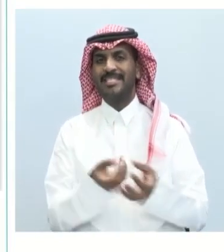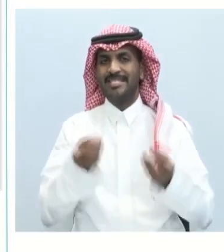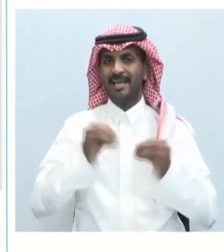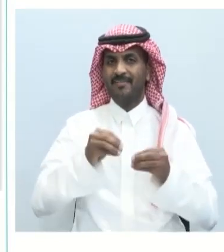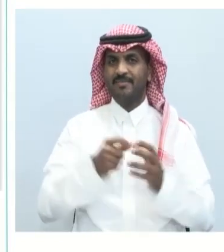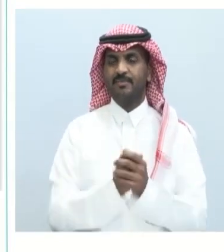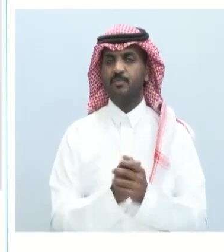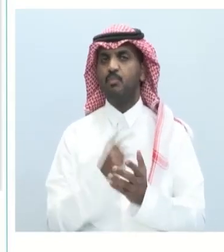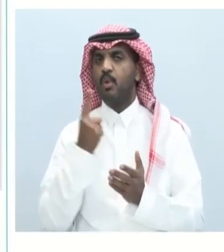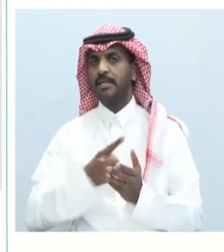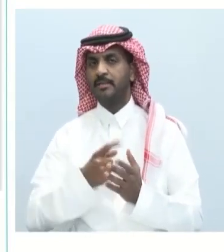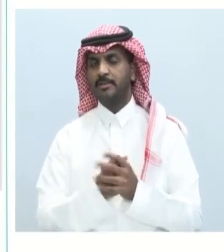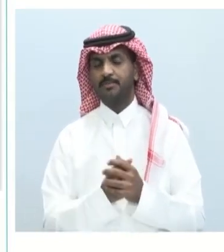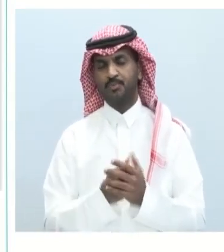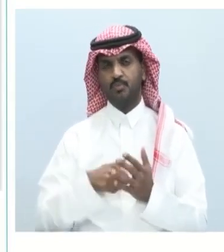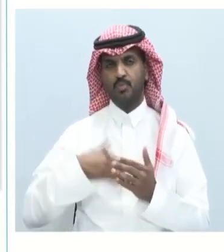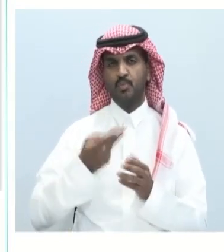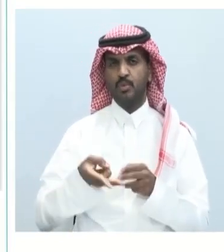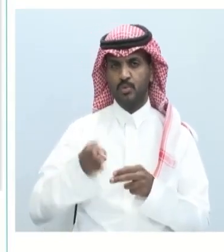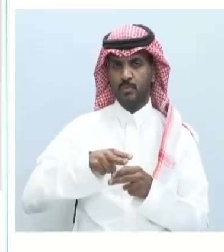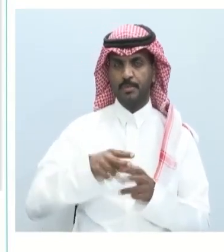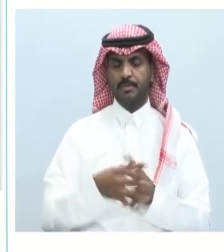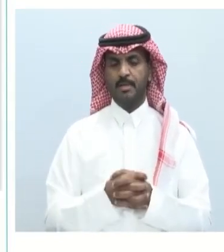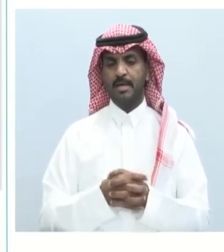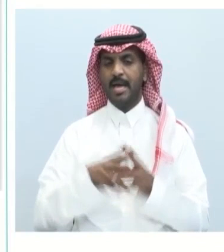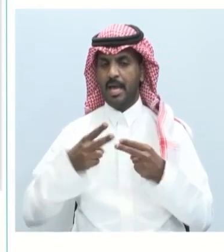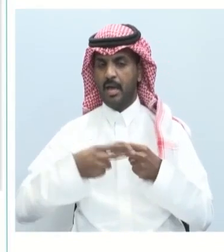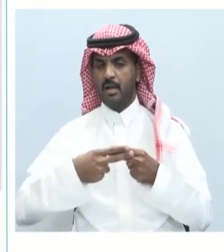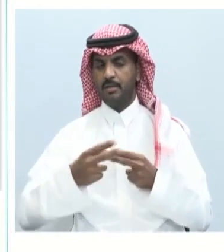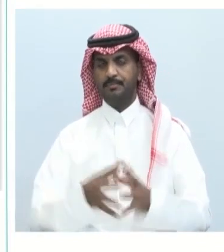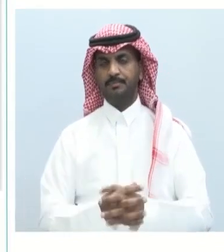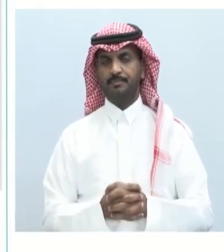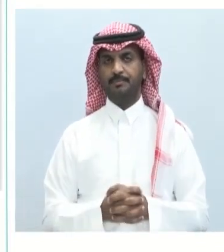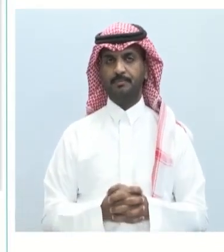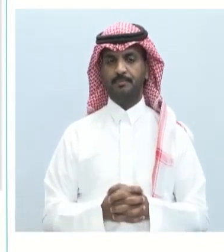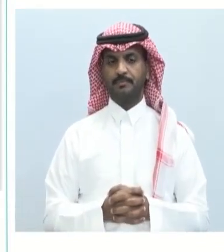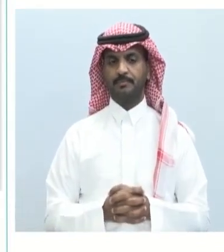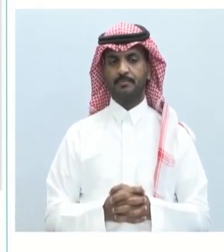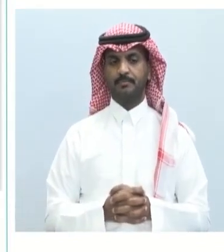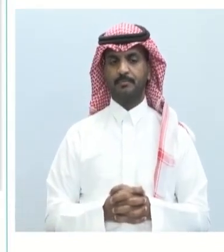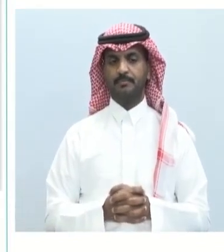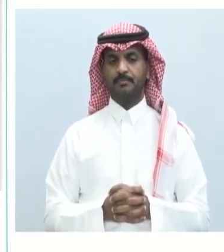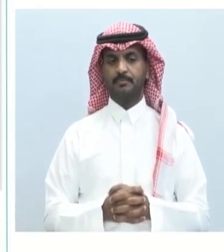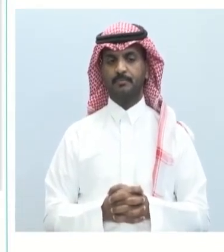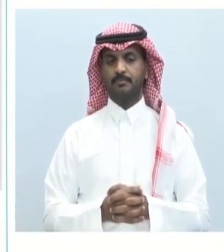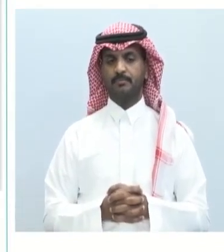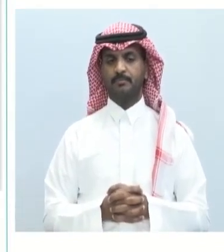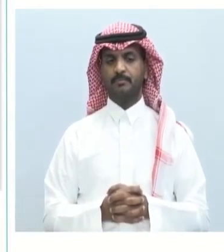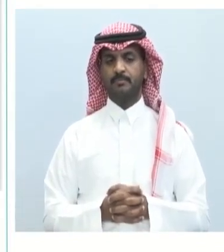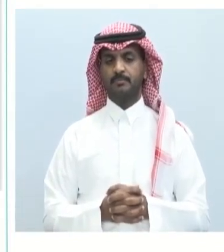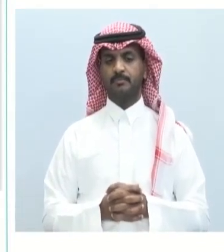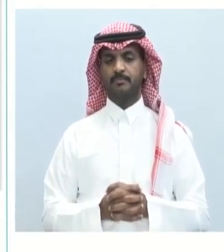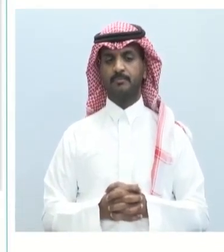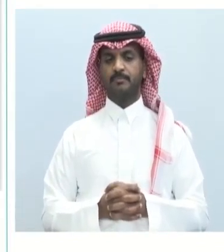الجداول المحدده ثم نضغط على اغلاق هذه النافذه الجداول نقوم بتحديد الجداول المحدده ثم